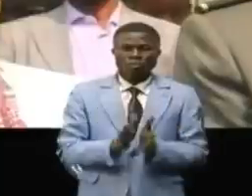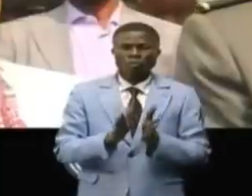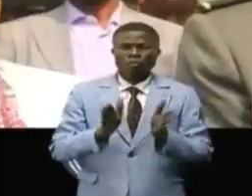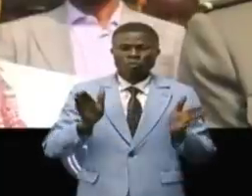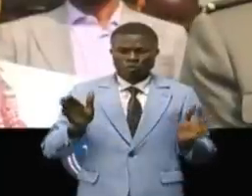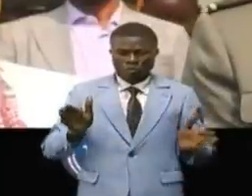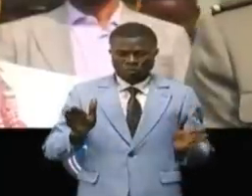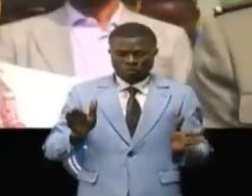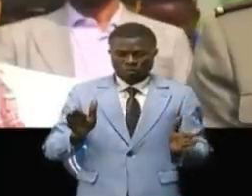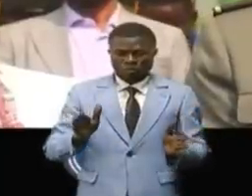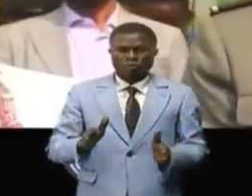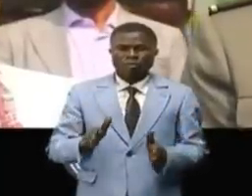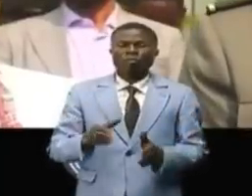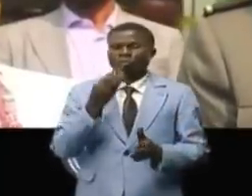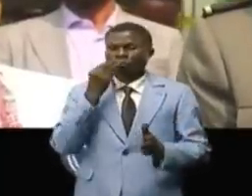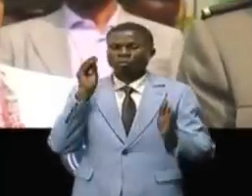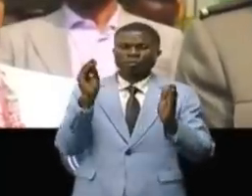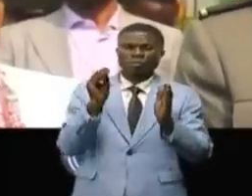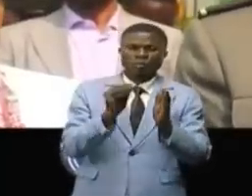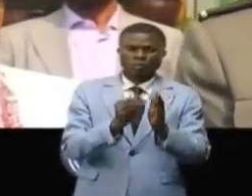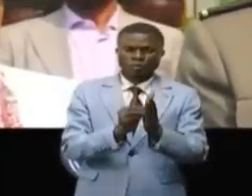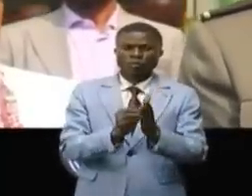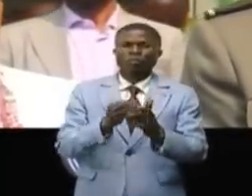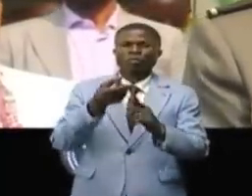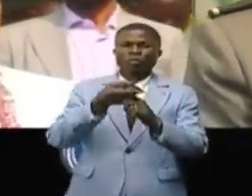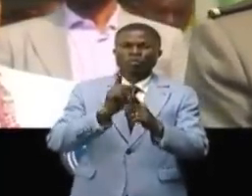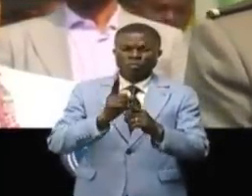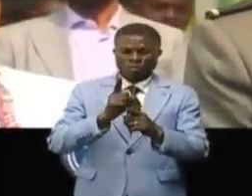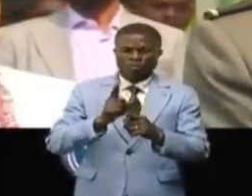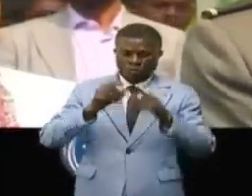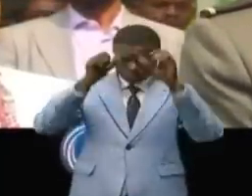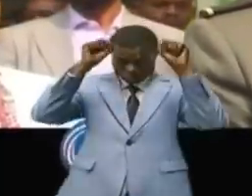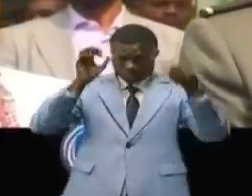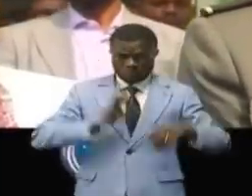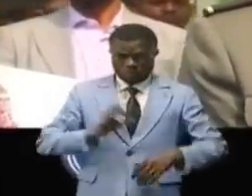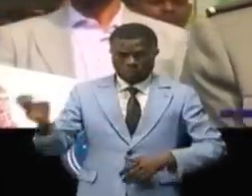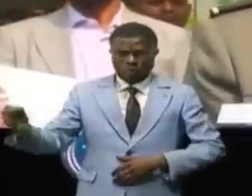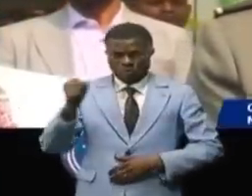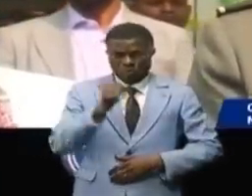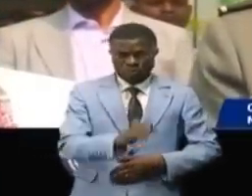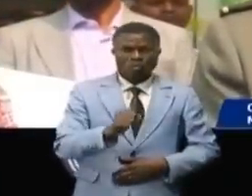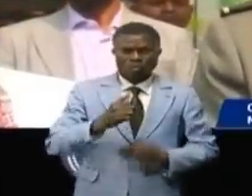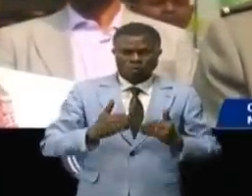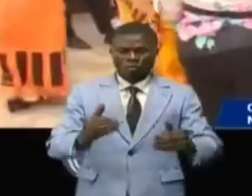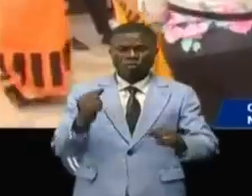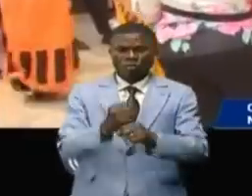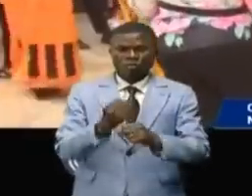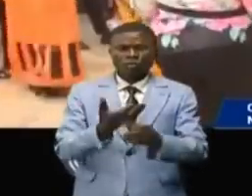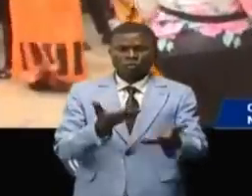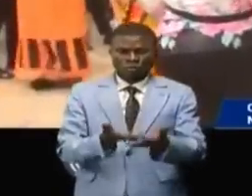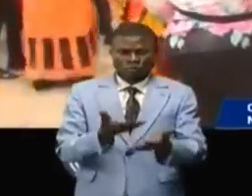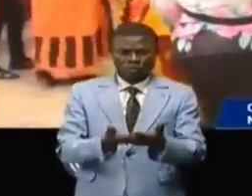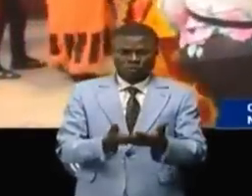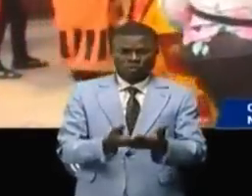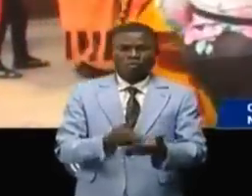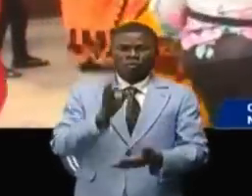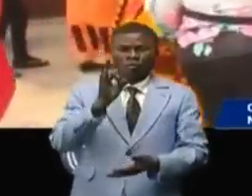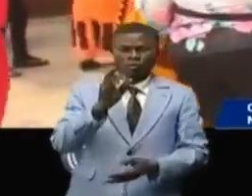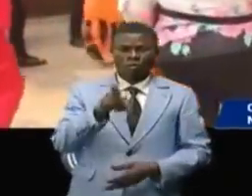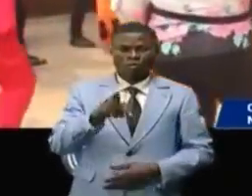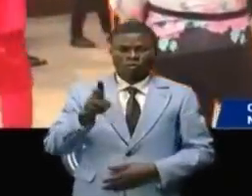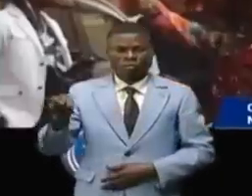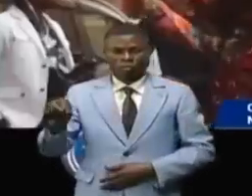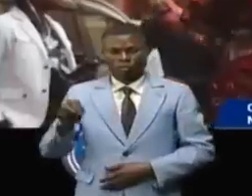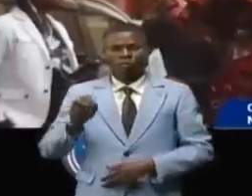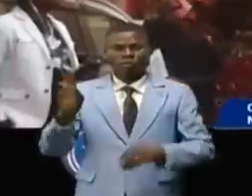nommé par le président Félicity dans les actifs des gens enregistrés par la direction générale du FFN il faut noter la maison